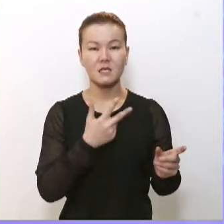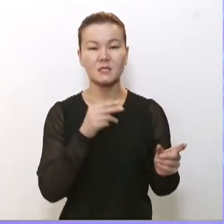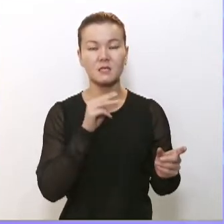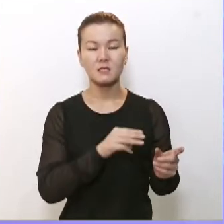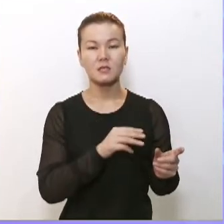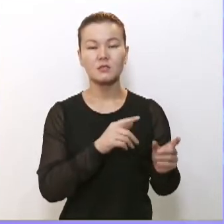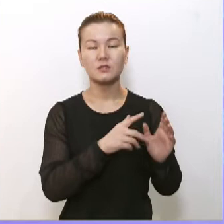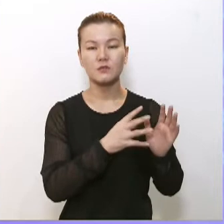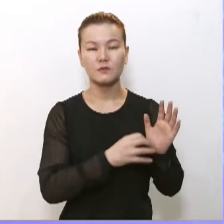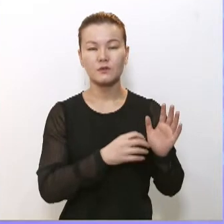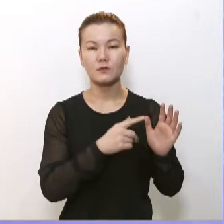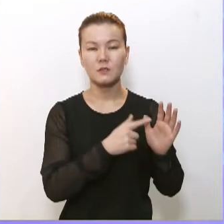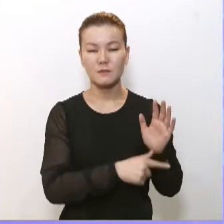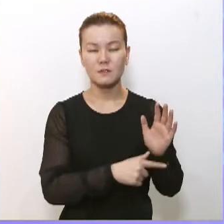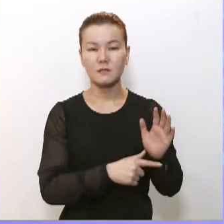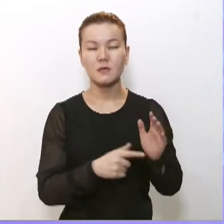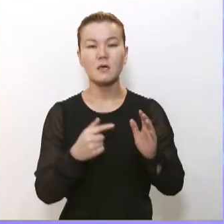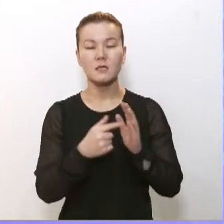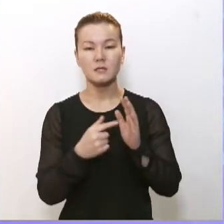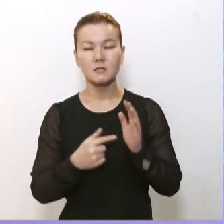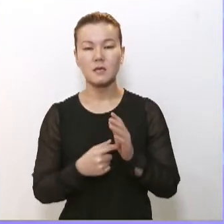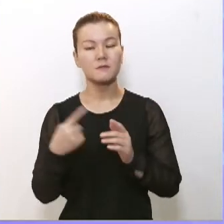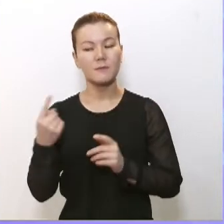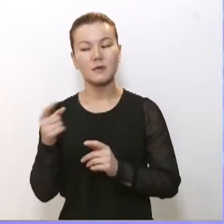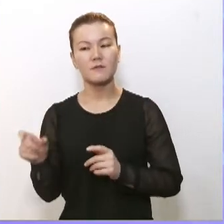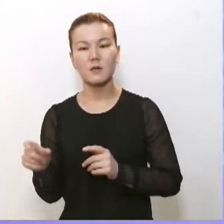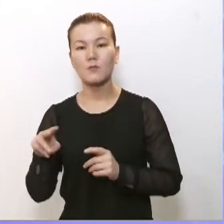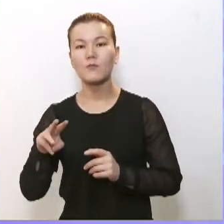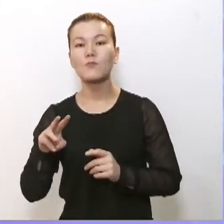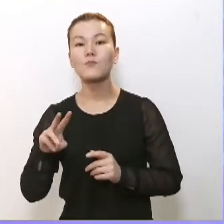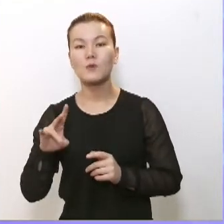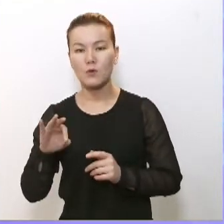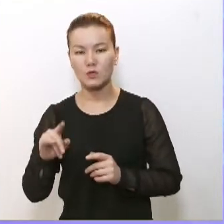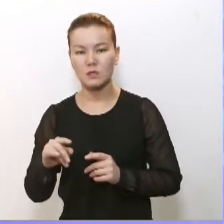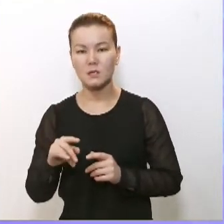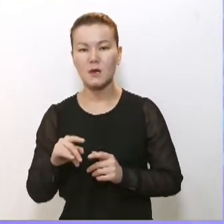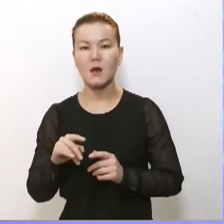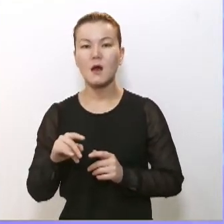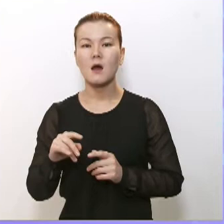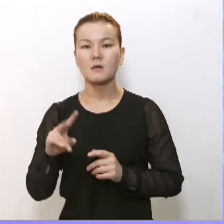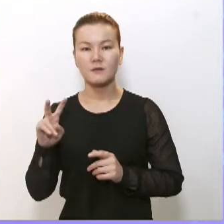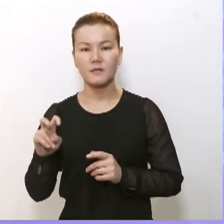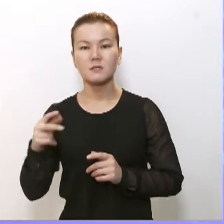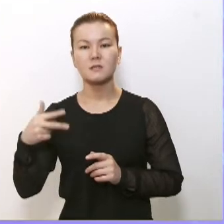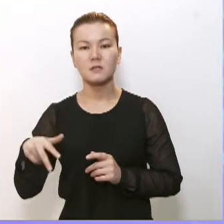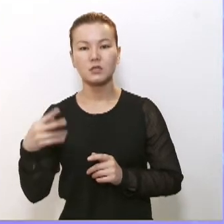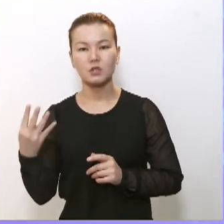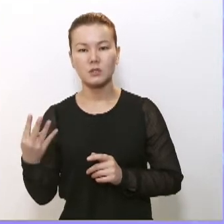3978 делим на первый множитель 234